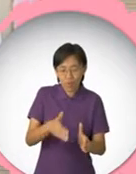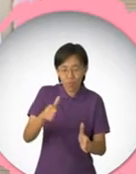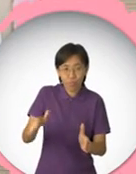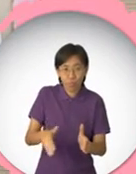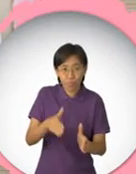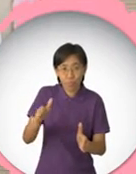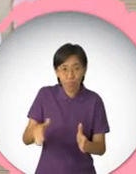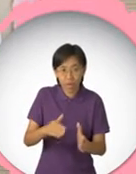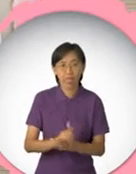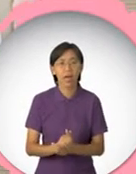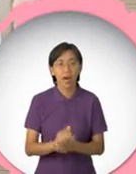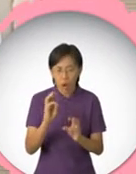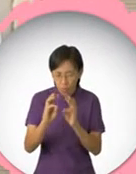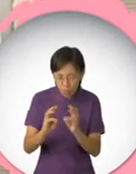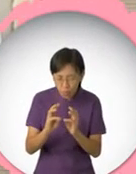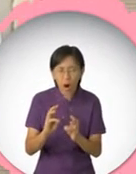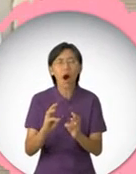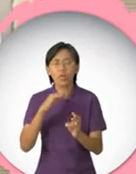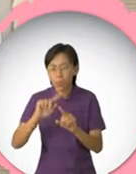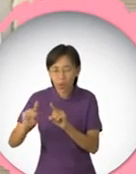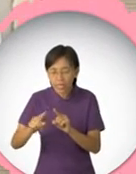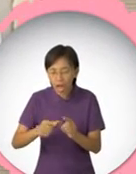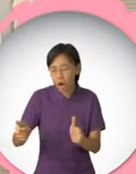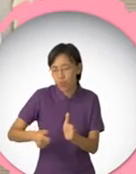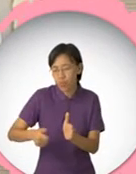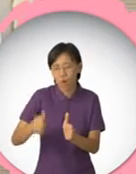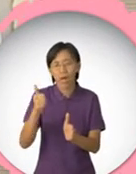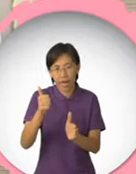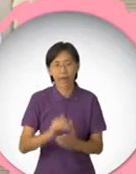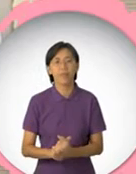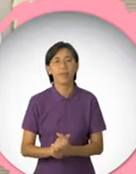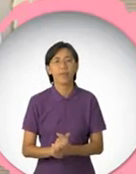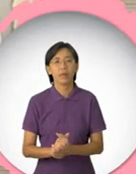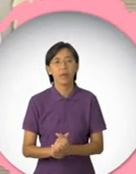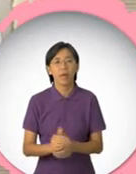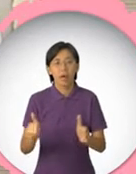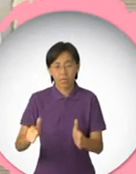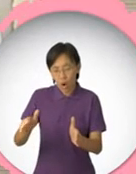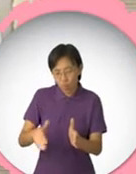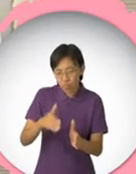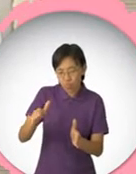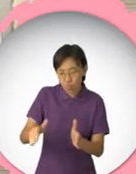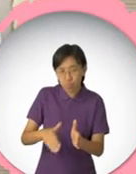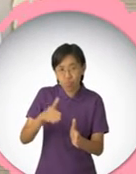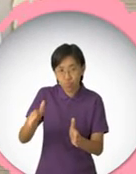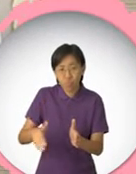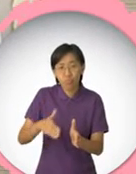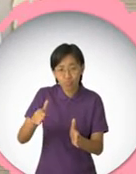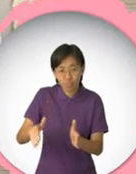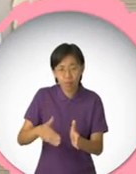แต่ร่อนเอาพวกฝุ่นอะไรต่างๆออก เราไม่ได้ต้องการความเบาอะค่ะ ครับ นั้นเรา